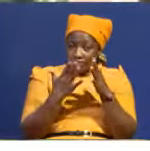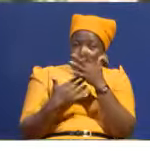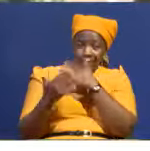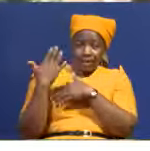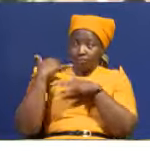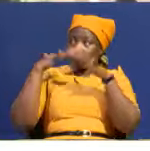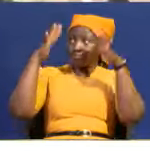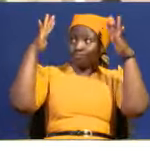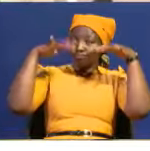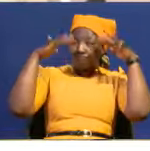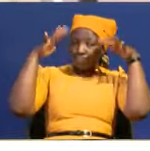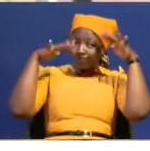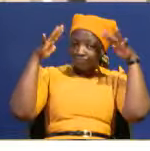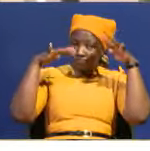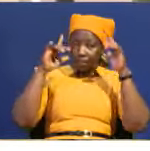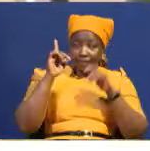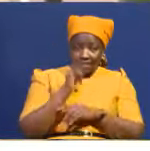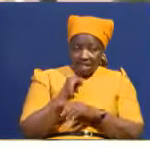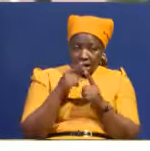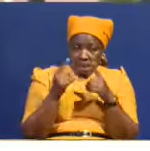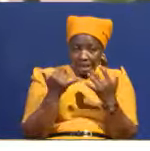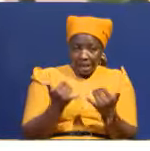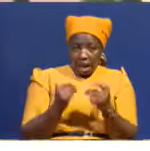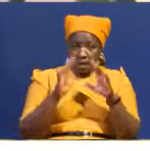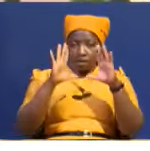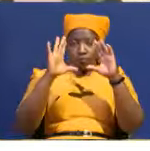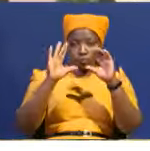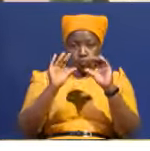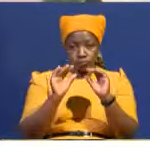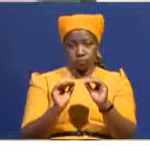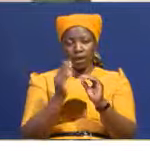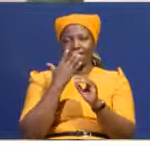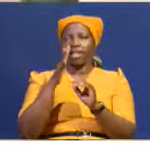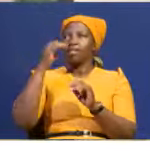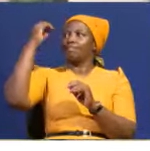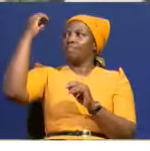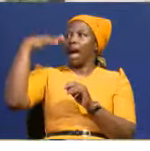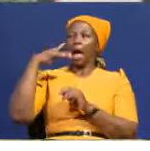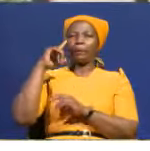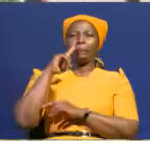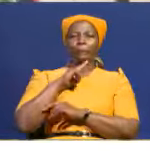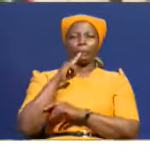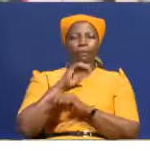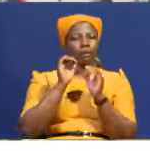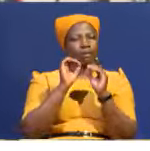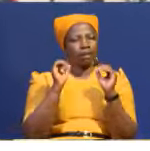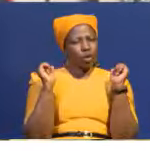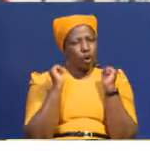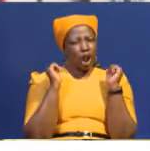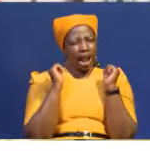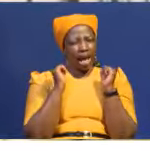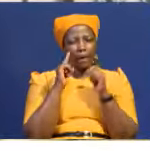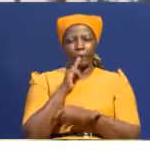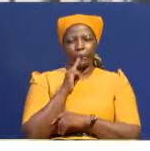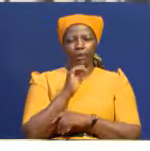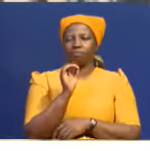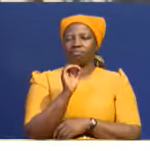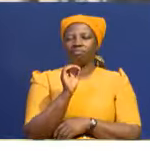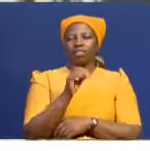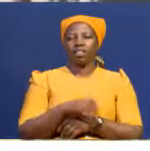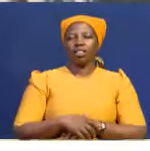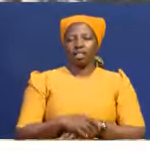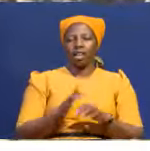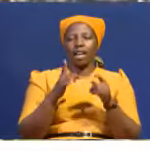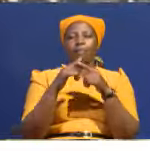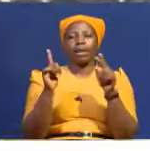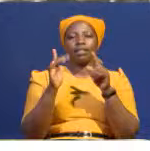ilinyesha, lakini kwa sasa hali ya jua sio kali wala baridi sio kali vile sana, lakini ni